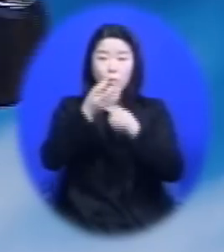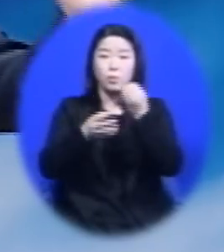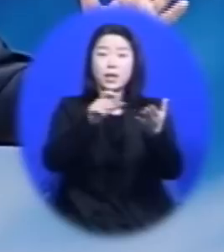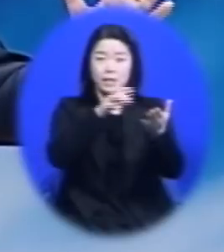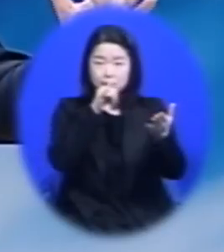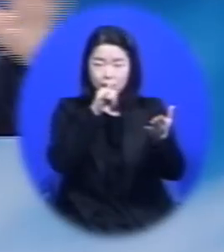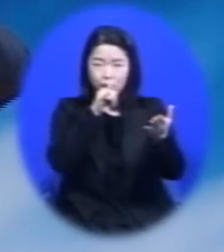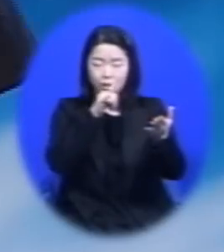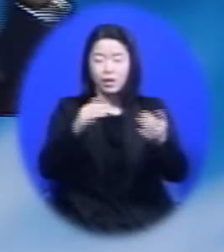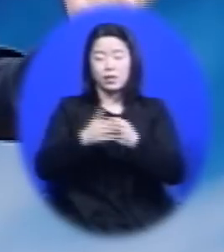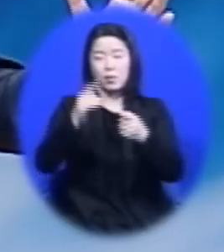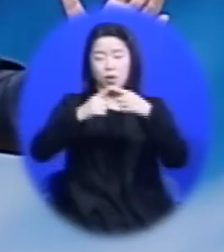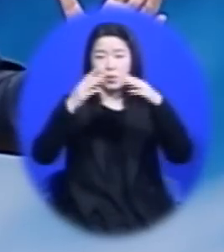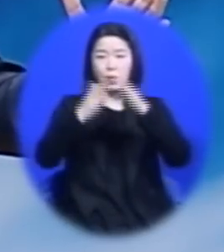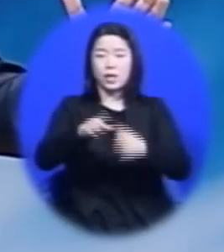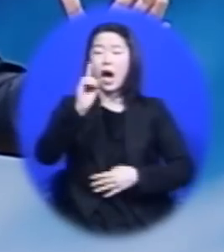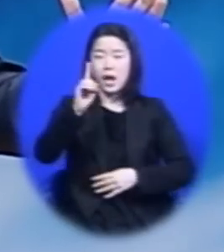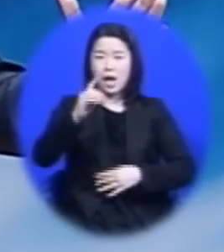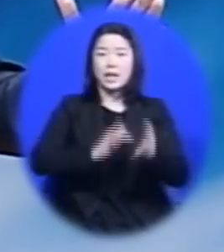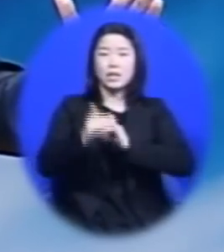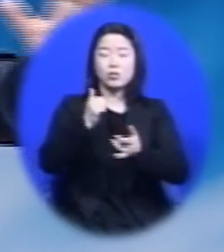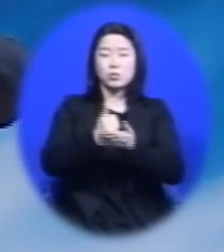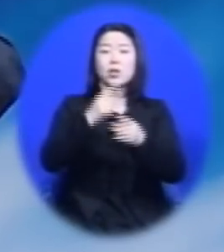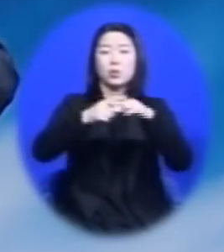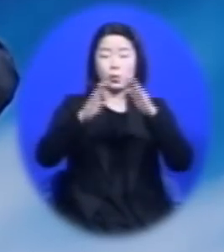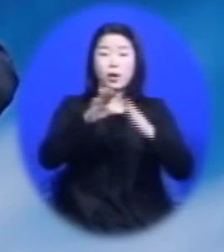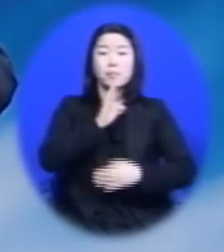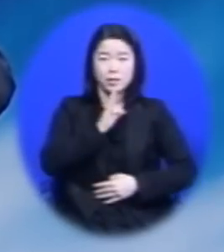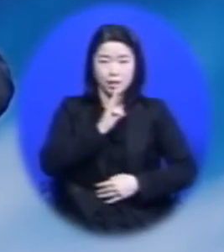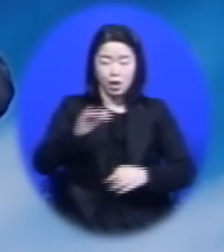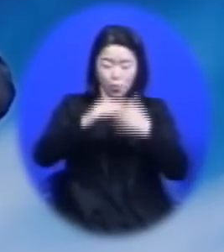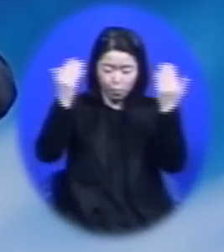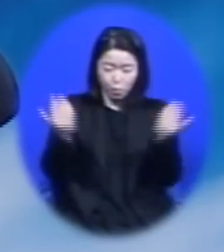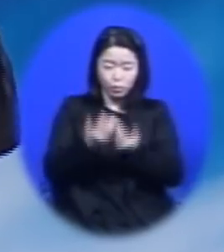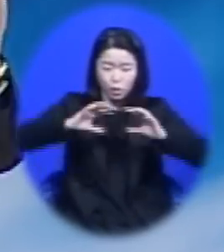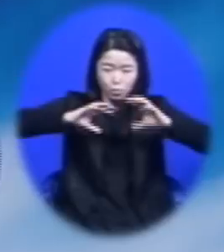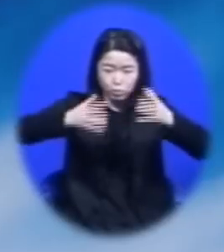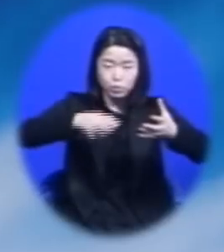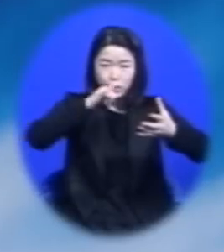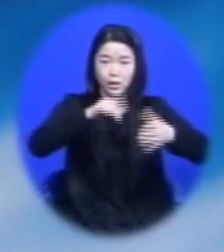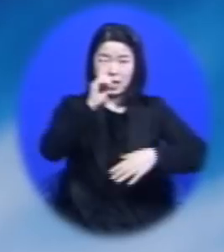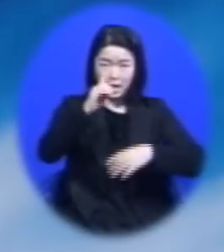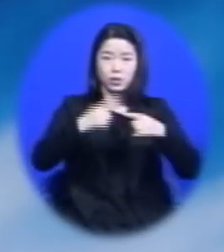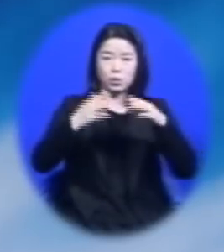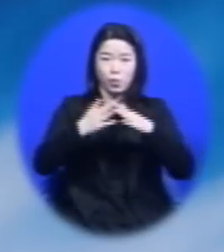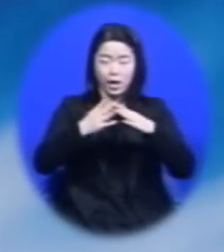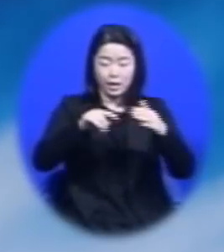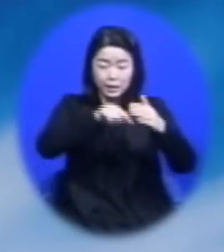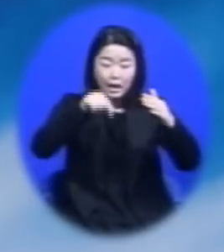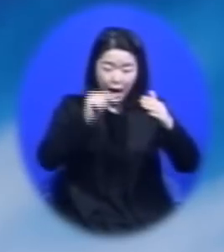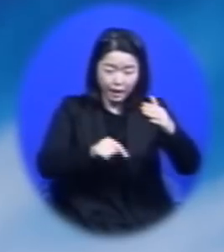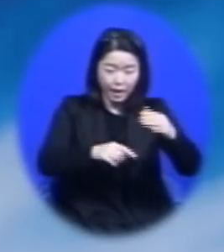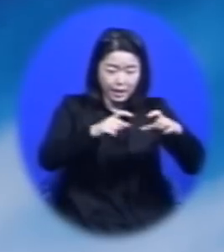한교회 예수님의 교회일 뿐이에요 온 우주에 있는 교회 한 교회입니다 그리고 그 안에 지역